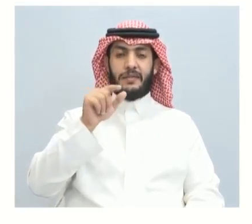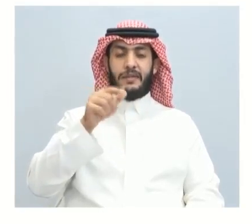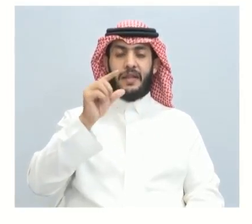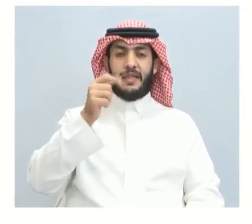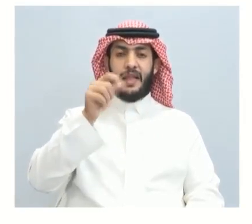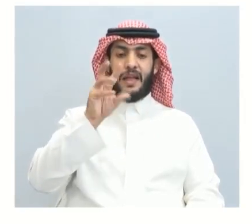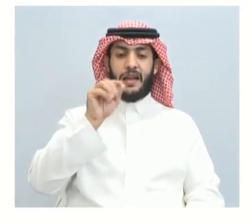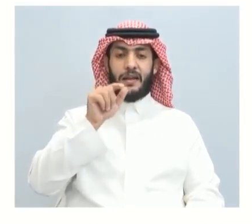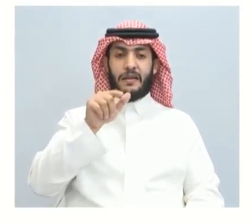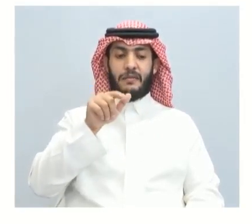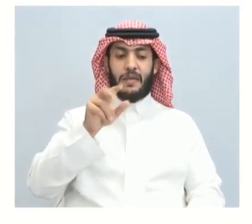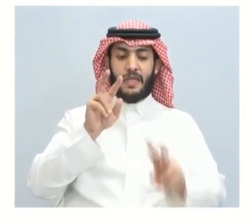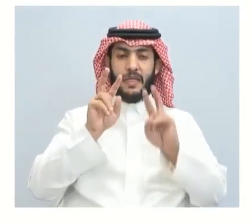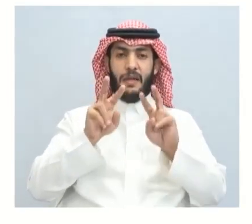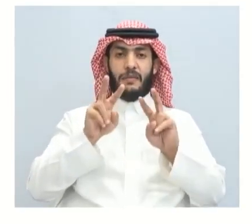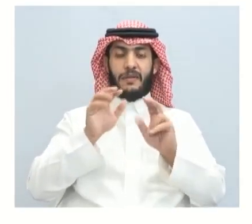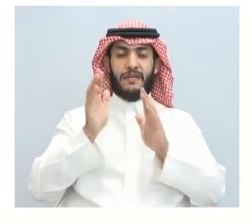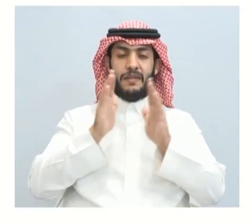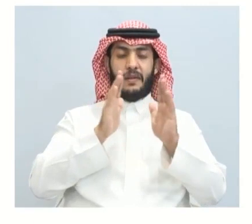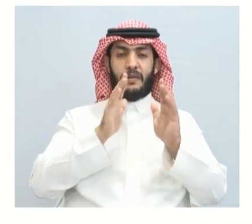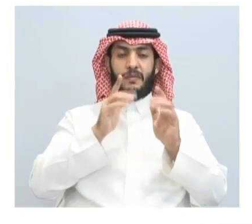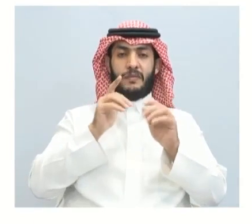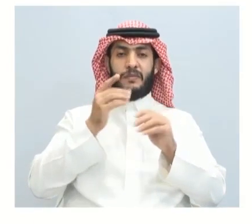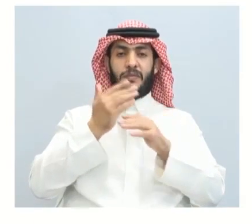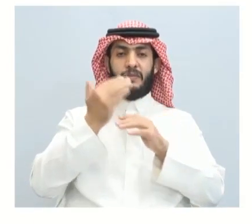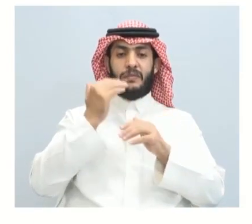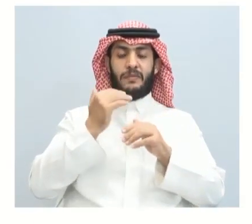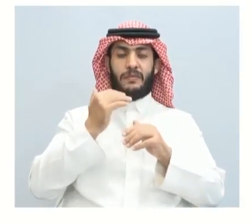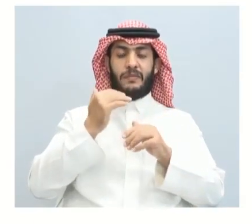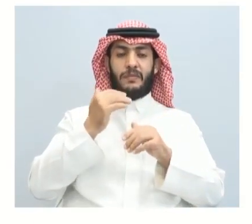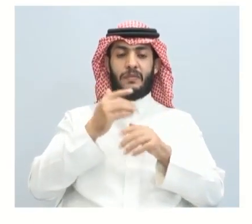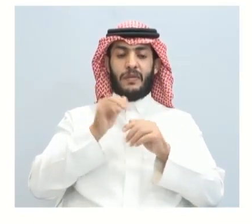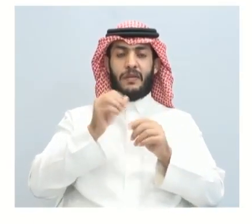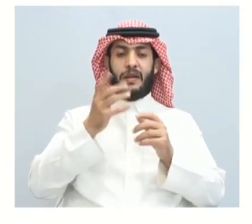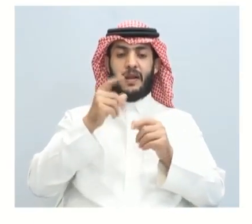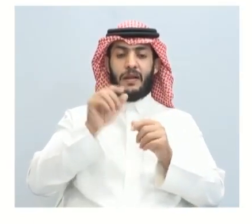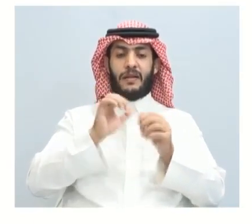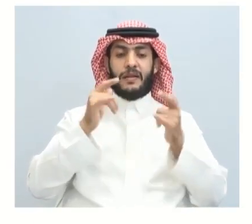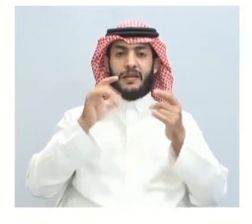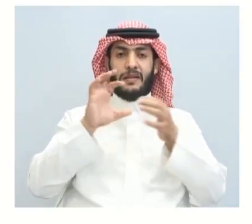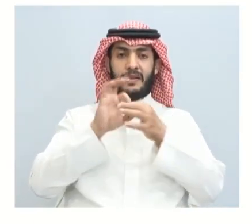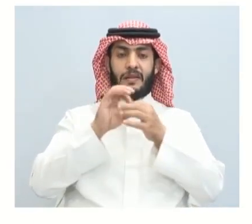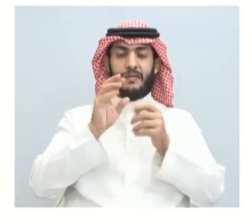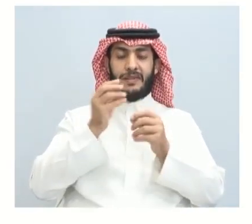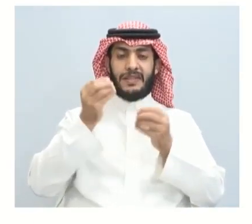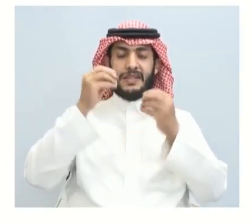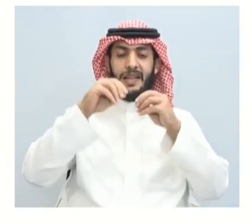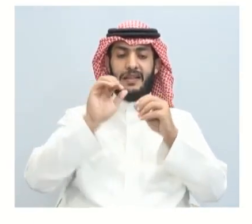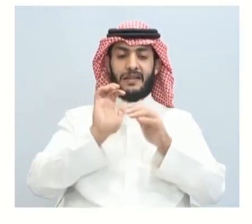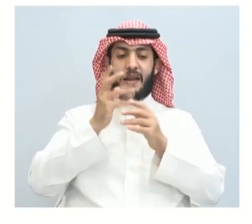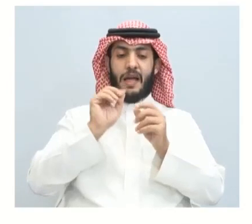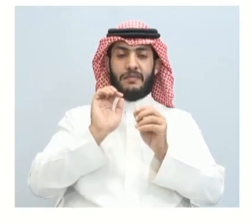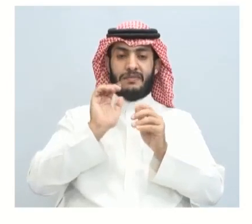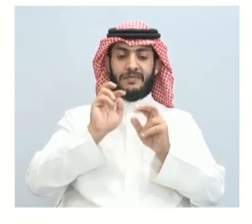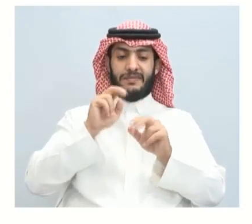الداله تعتبر يعني ثابته في على فت متقطعه وداله فيها عدم اتصال قفز عده